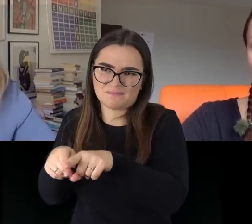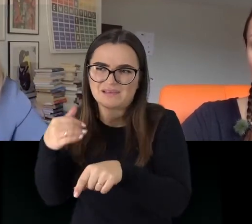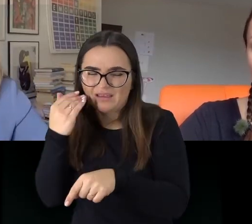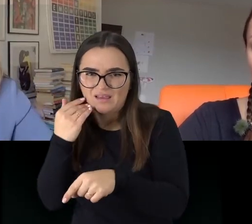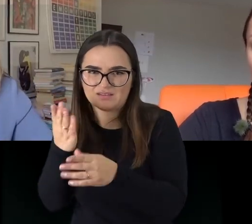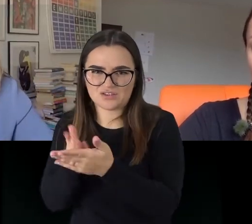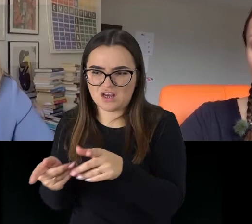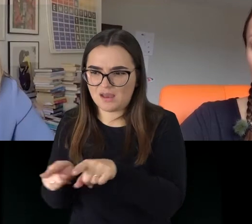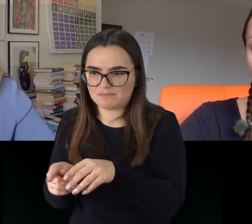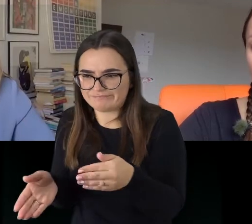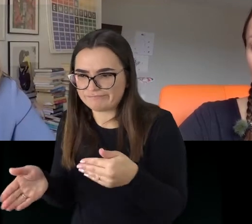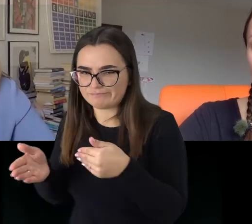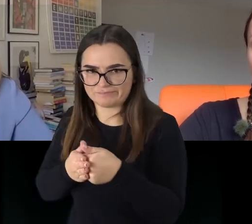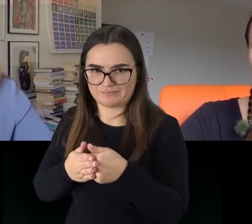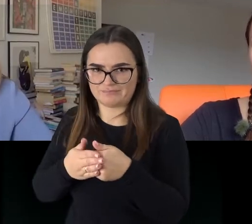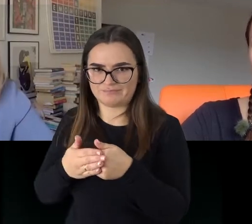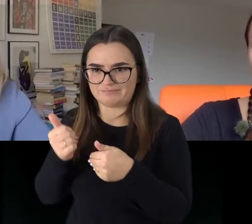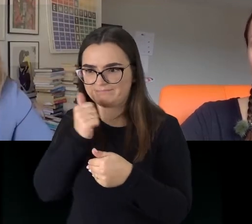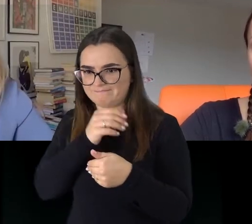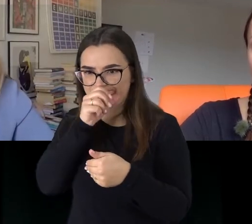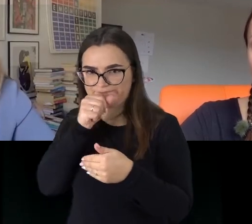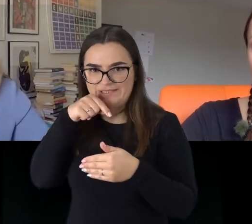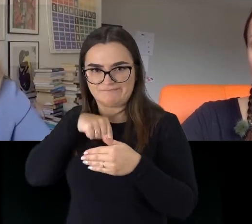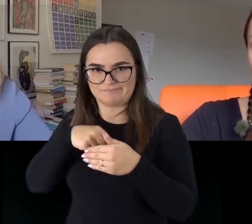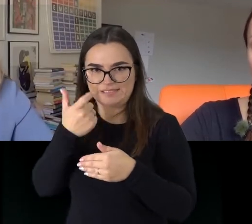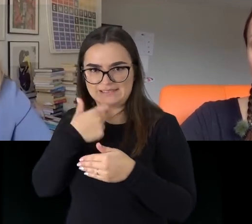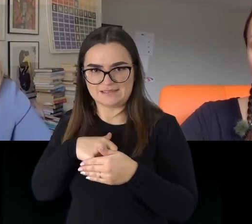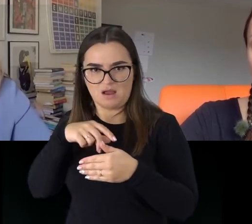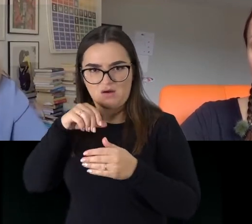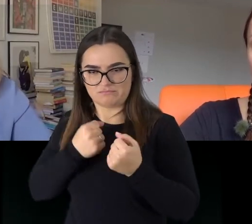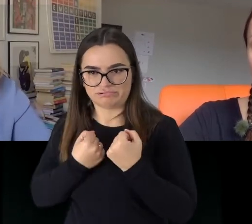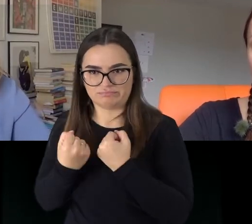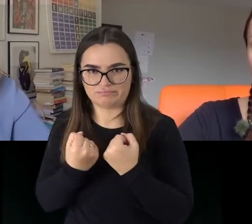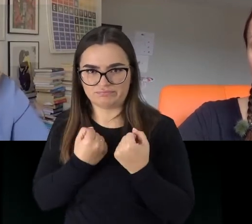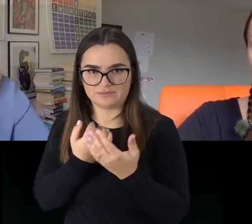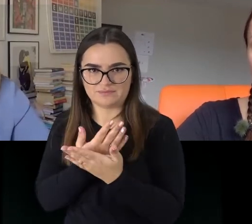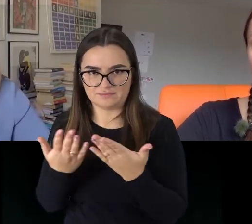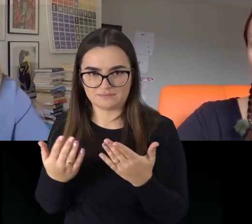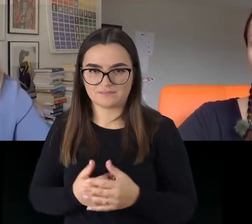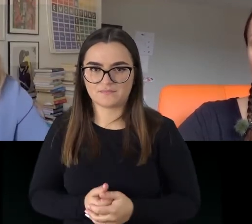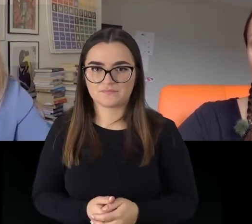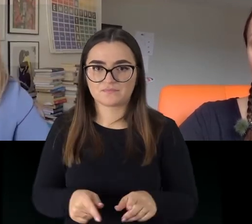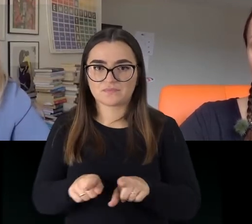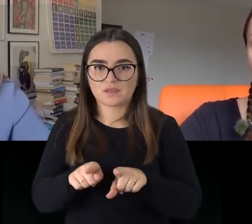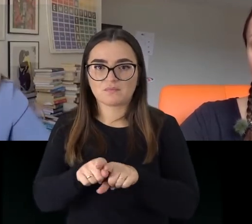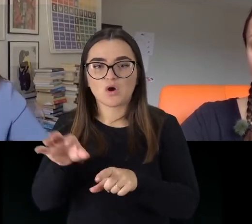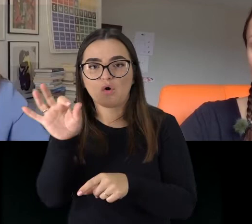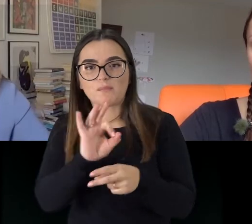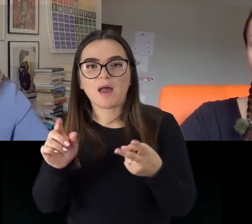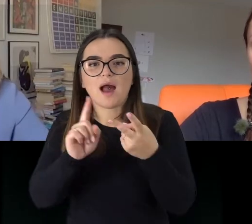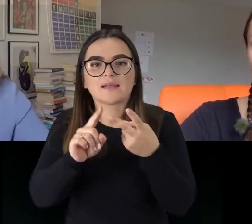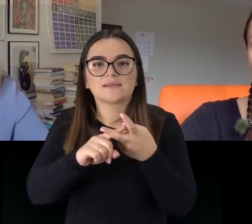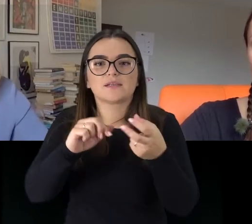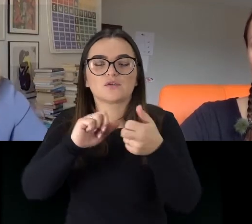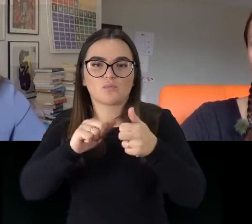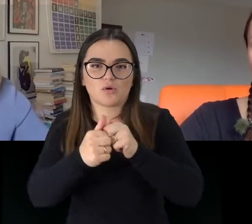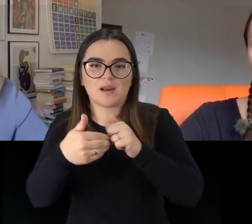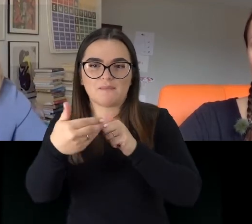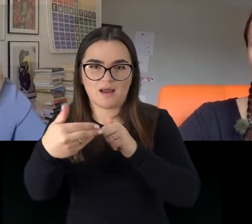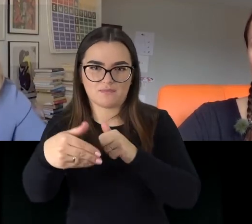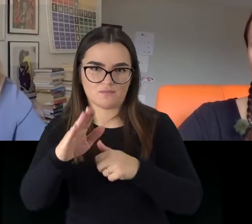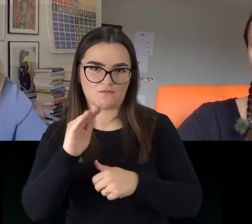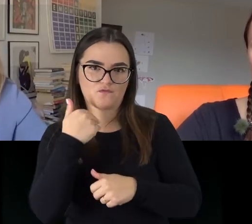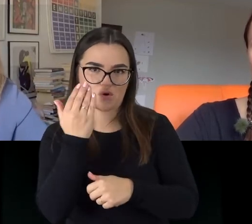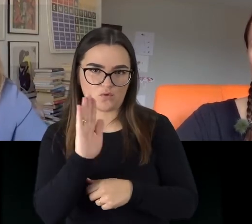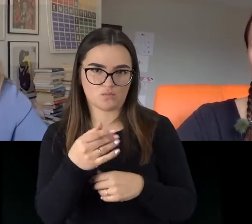uždarimai, kurie po to suponuoja gyvenime irgi tam tikrą elgseną. Tai gal mes po to pakalbėsime apie tuos antrinius jau, nu, pasiekmes antrinės,